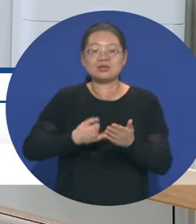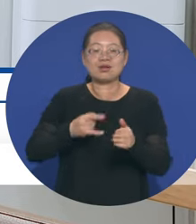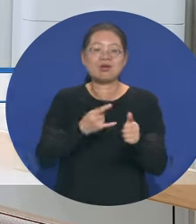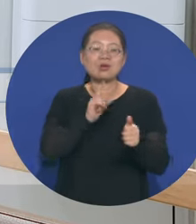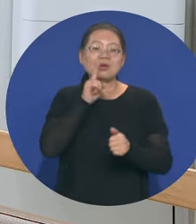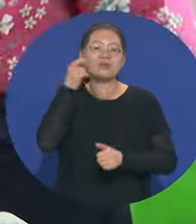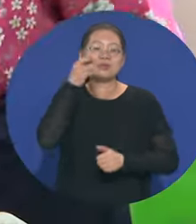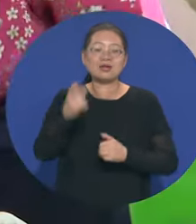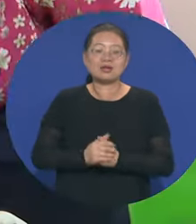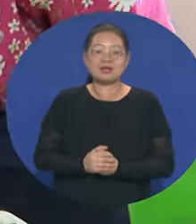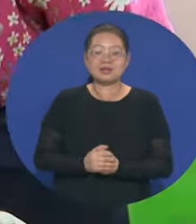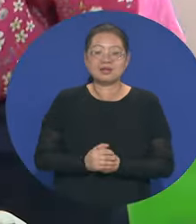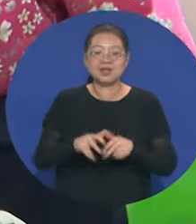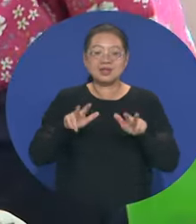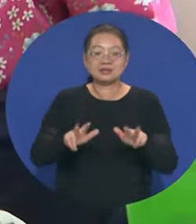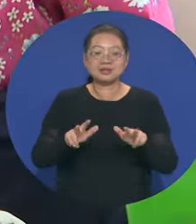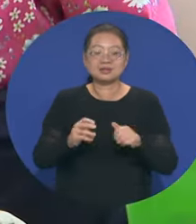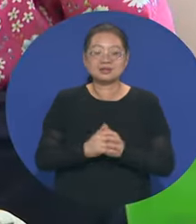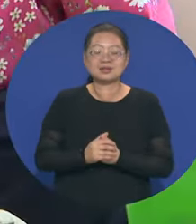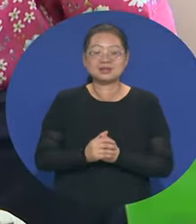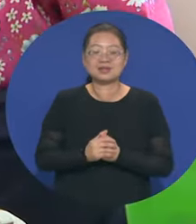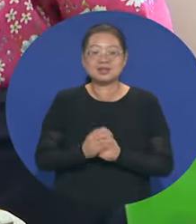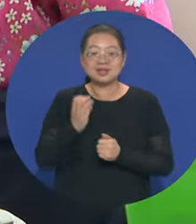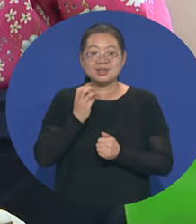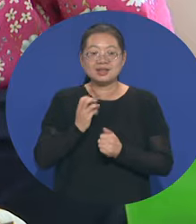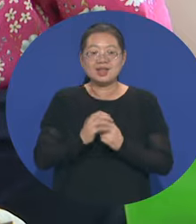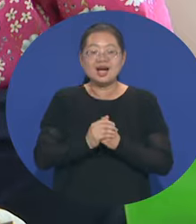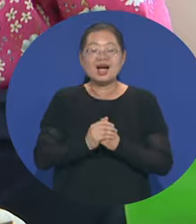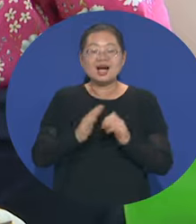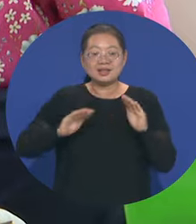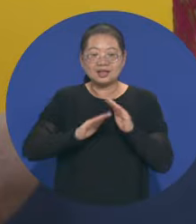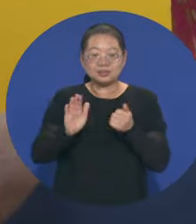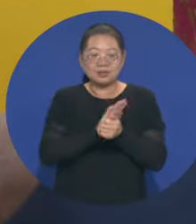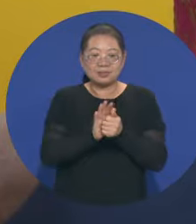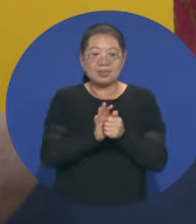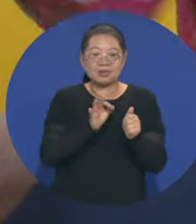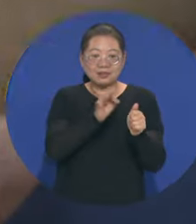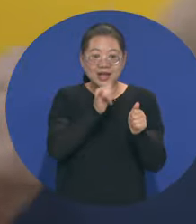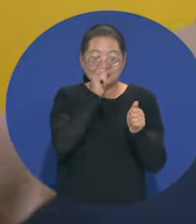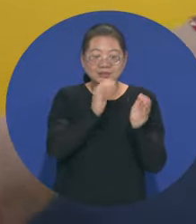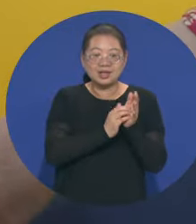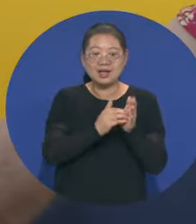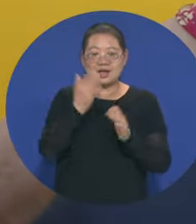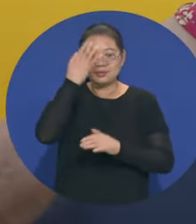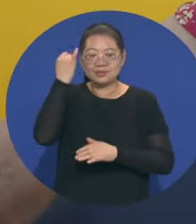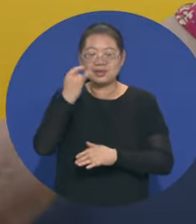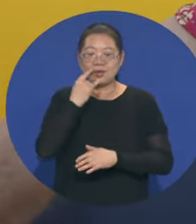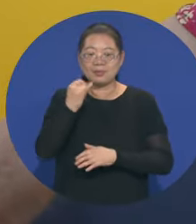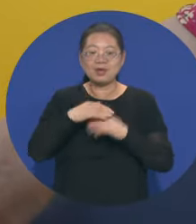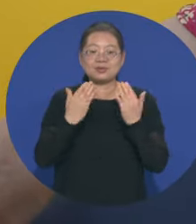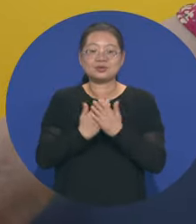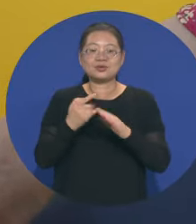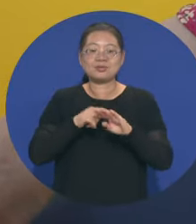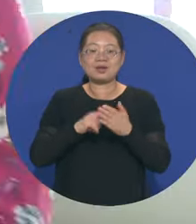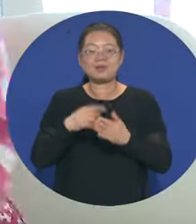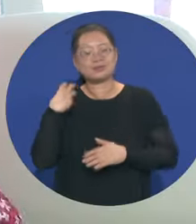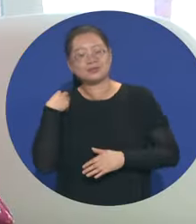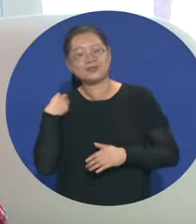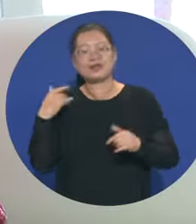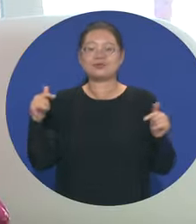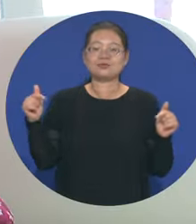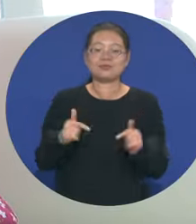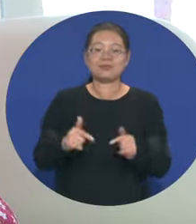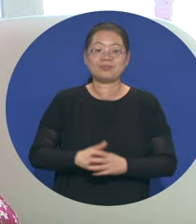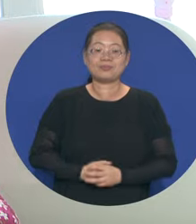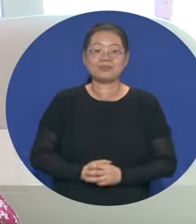또 못하겠고. 지금은 경기형 가족 돌봄 수당을 신청하며 할머니와 엄마 모두 마음의 무게를 조금이나마